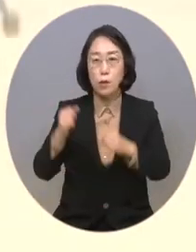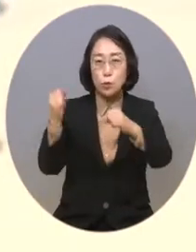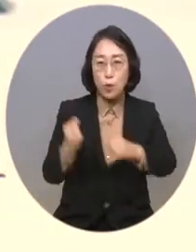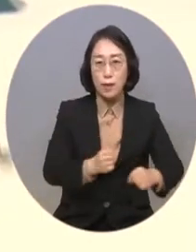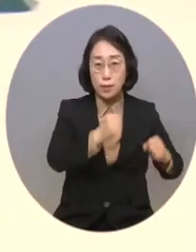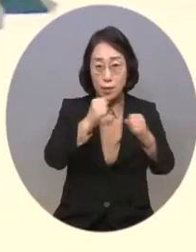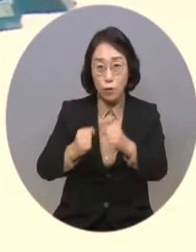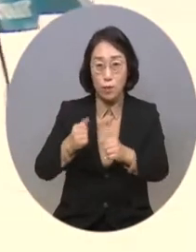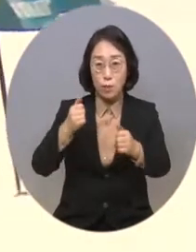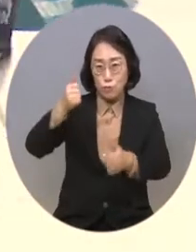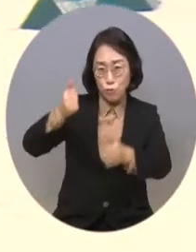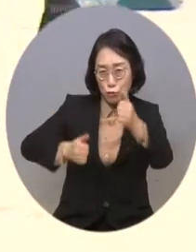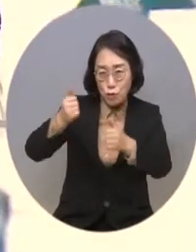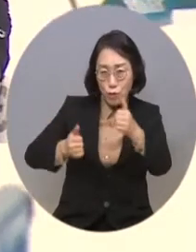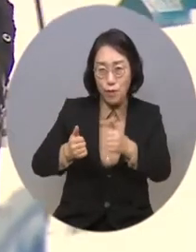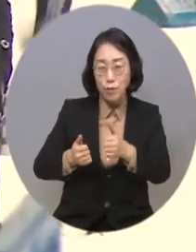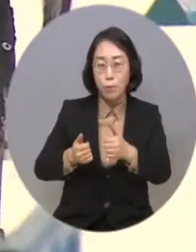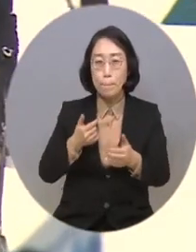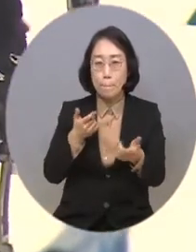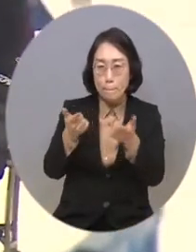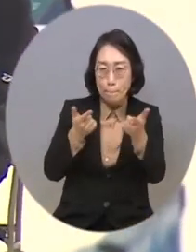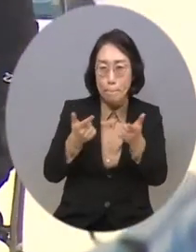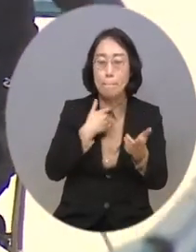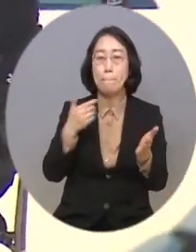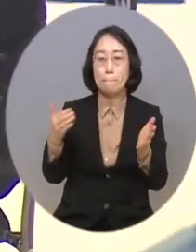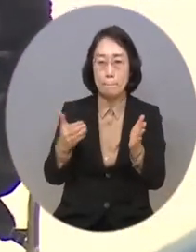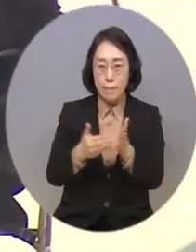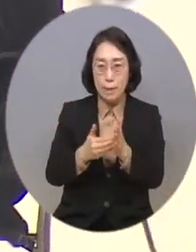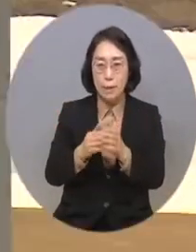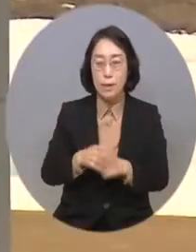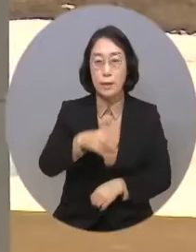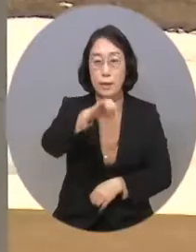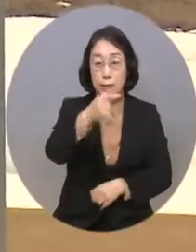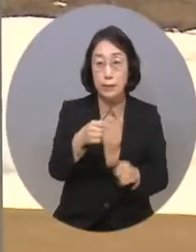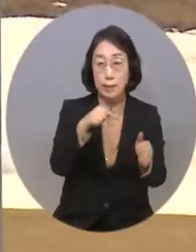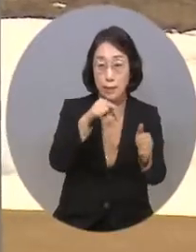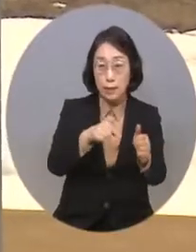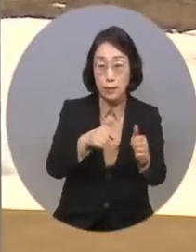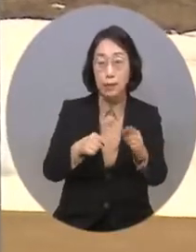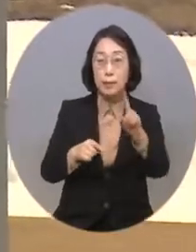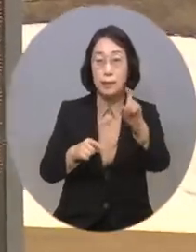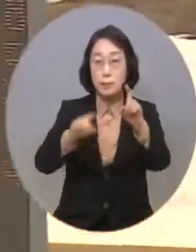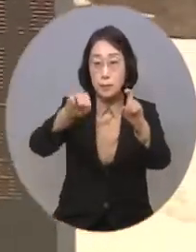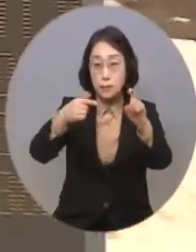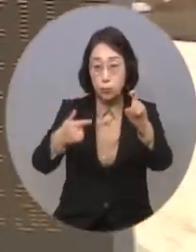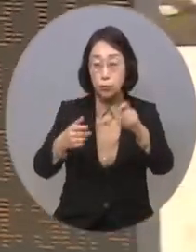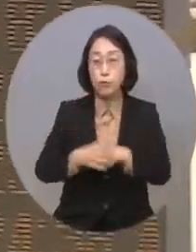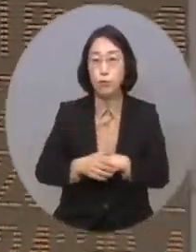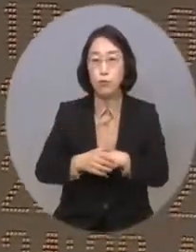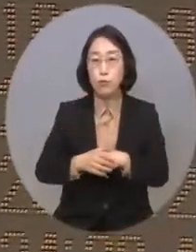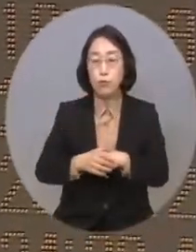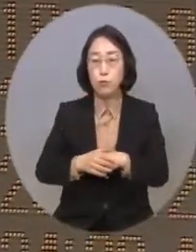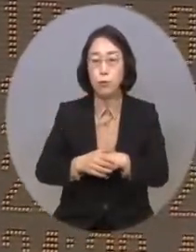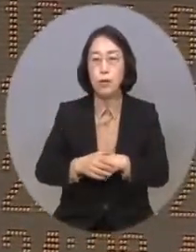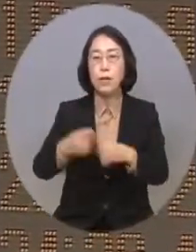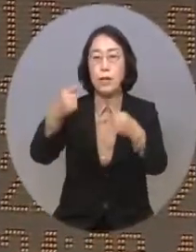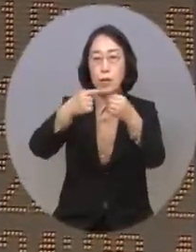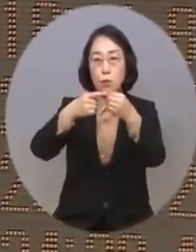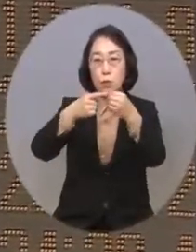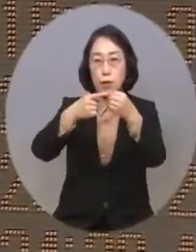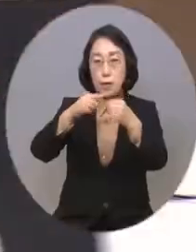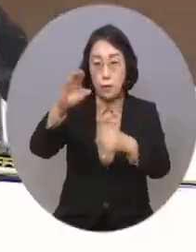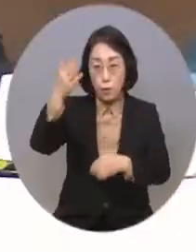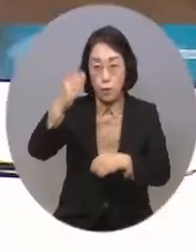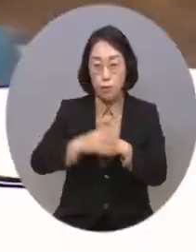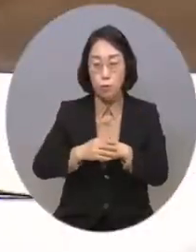출전하며 경기 감각을 조율했습니다. 신의현 선수는 11분 31초 90의 기록으로 1위를 차지하며